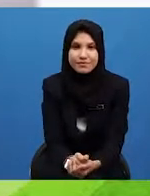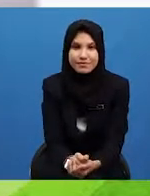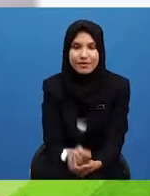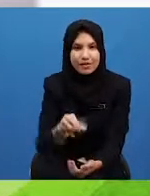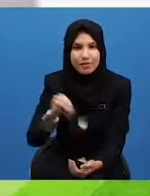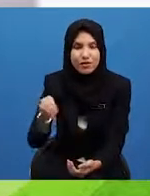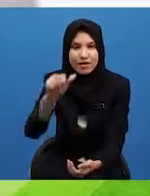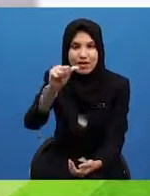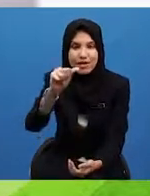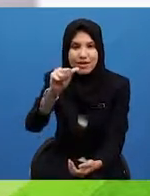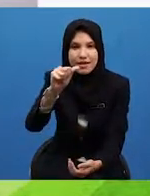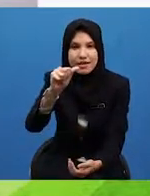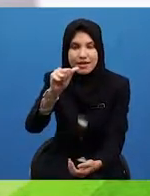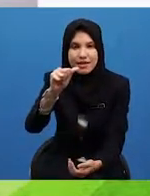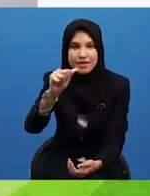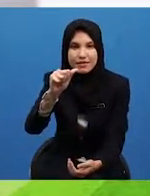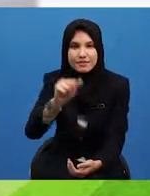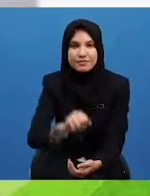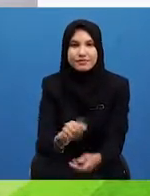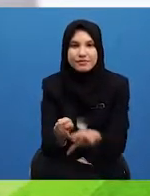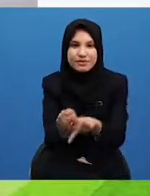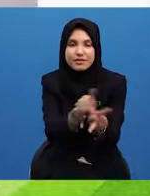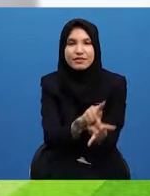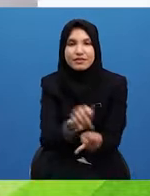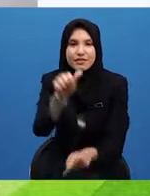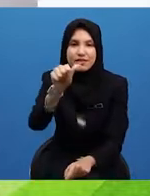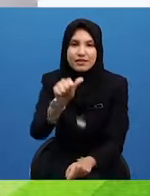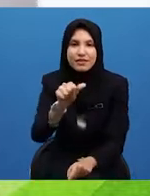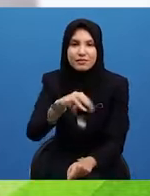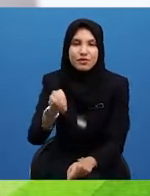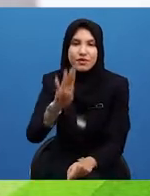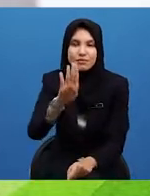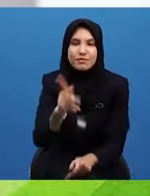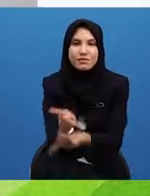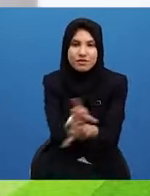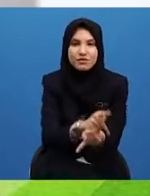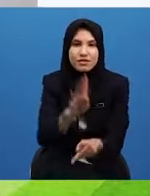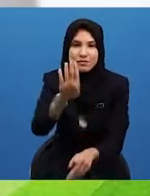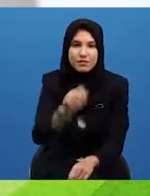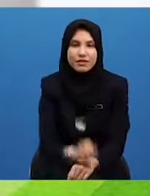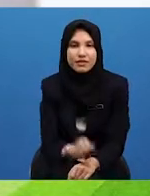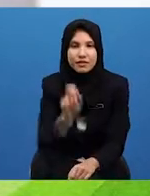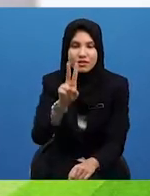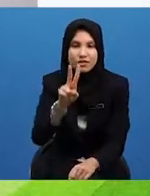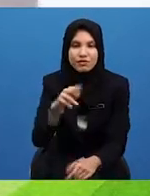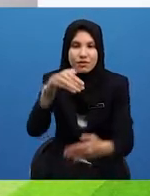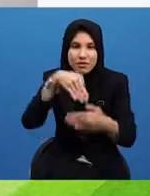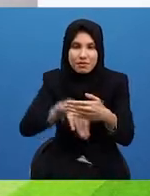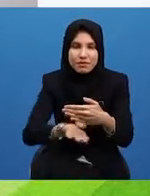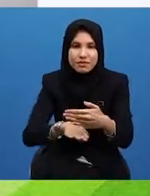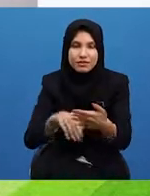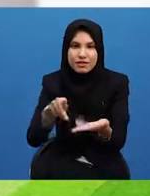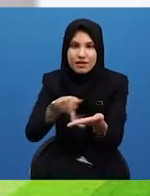mulai menjaga kota edan murid bimun jaga kotak big ke-22 Muri ini memasukkan set Kak nomor